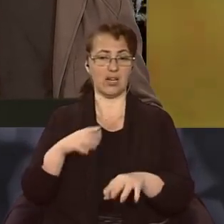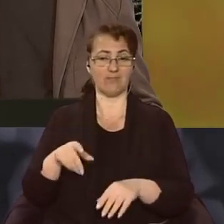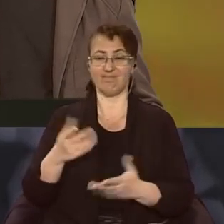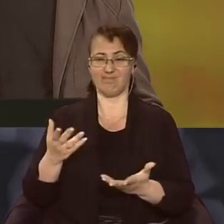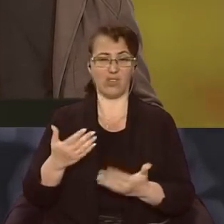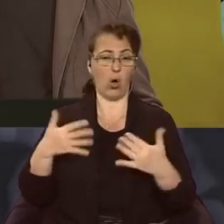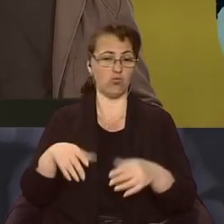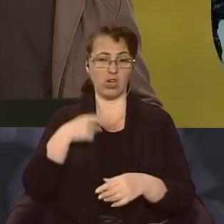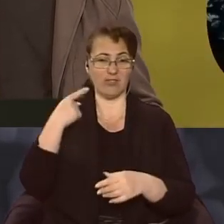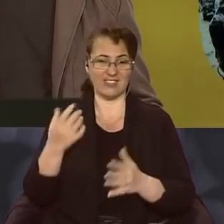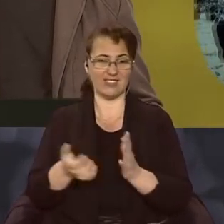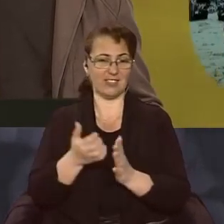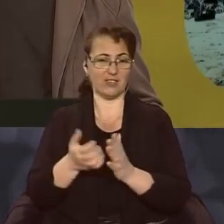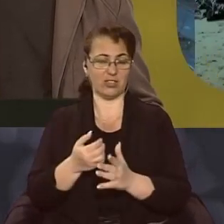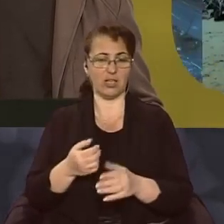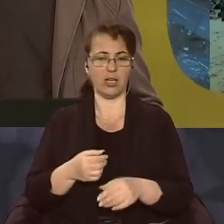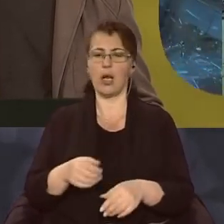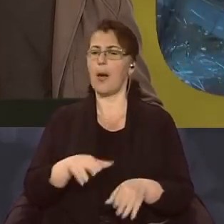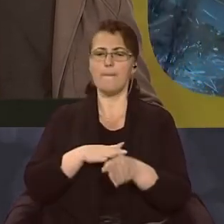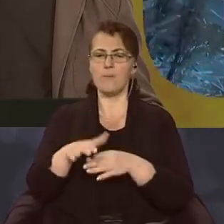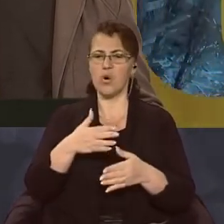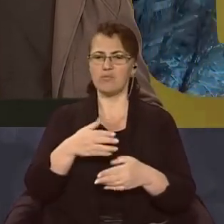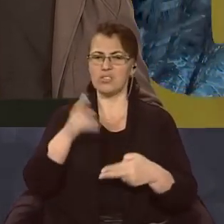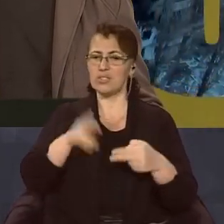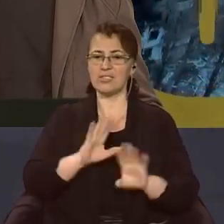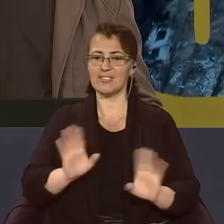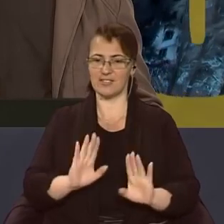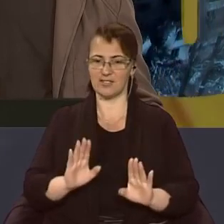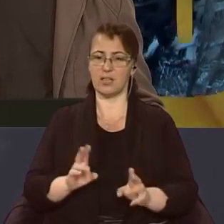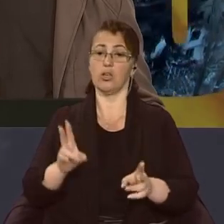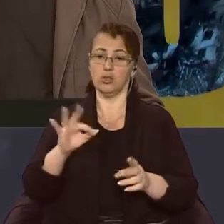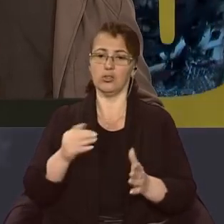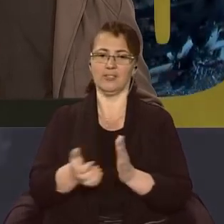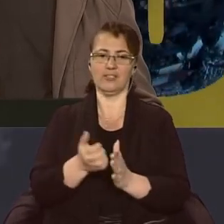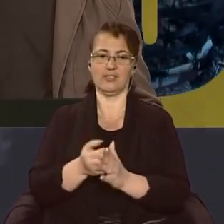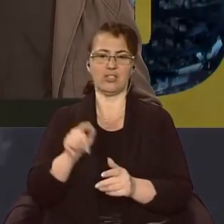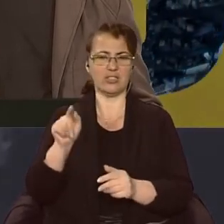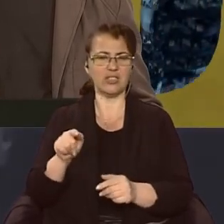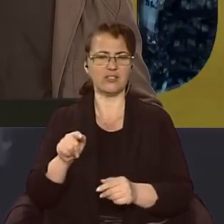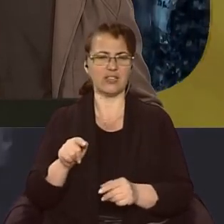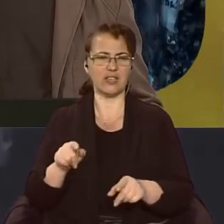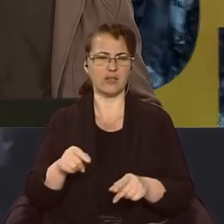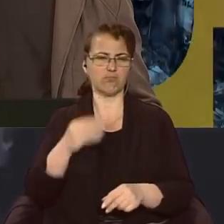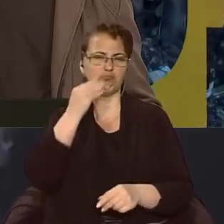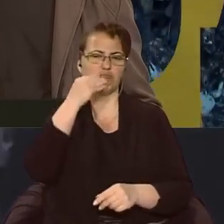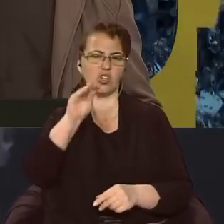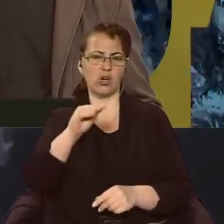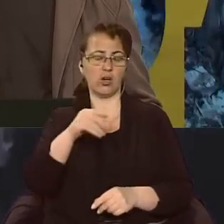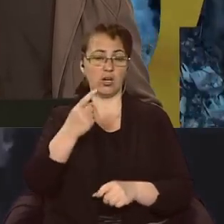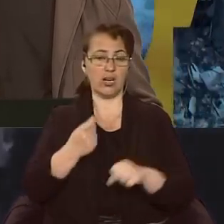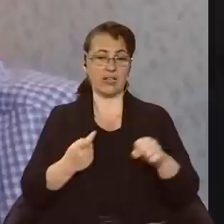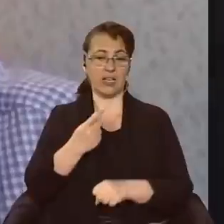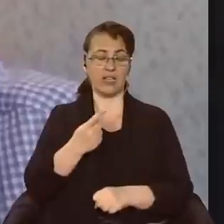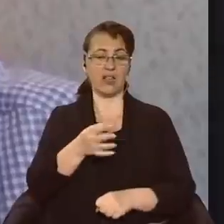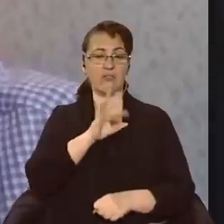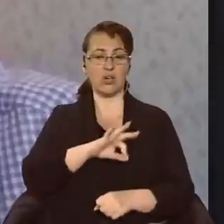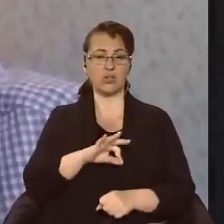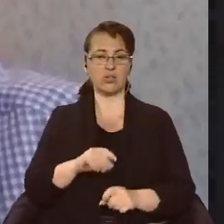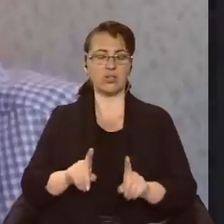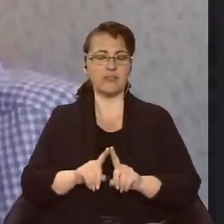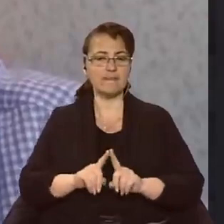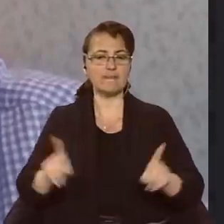їх вже зовсім нема. Це дефіцит. Їх використовують у виключних якихось випадках. А тому можна